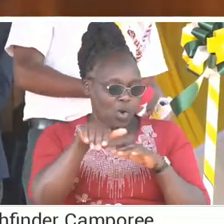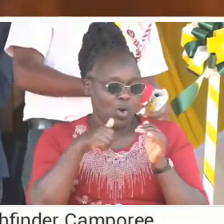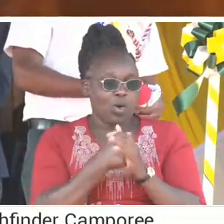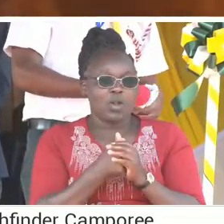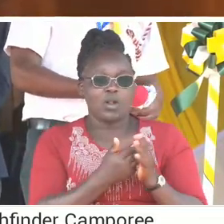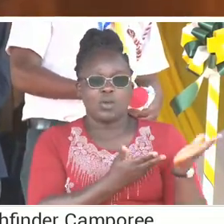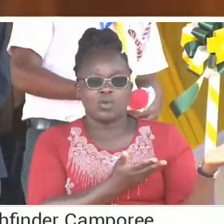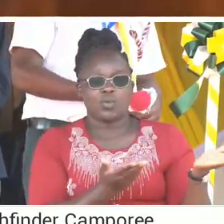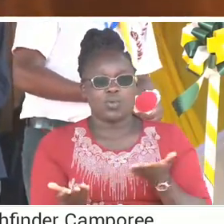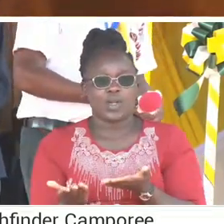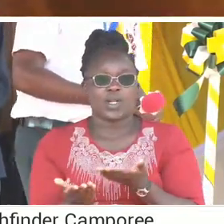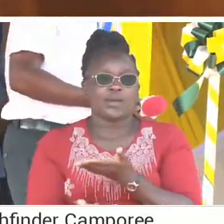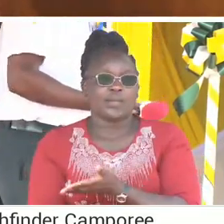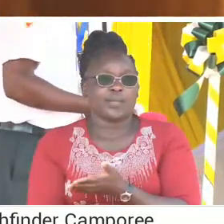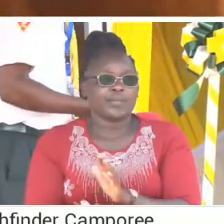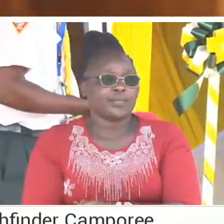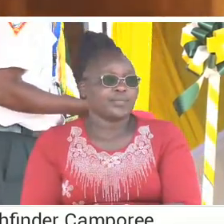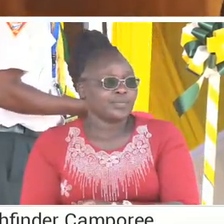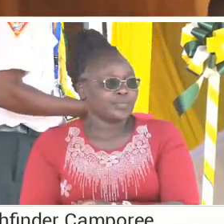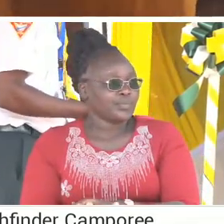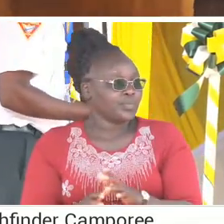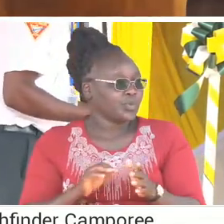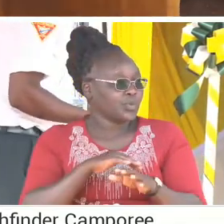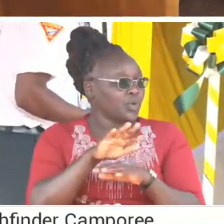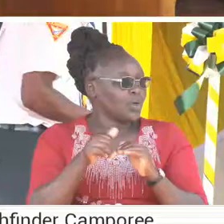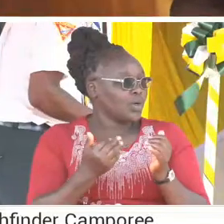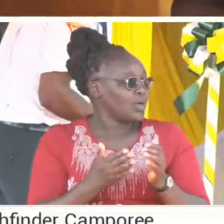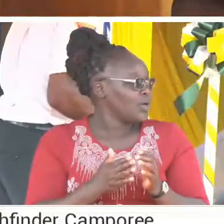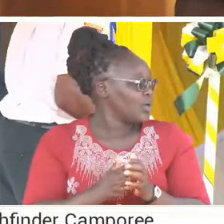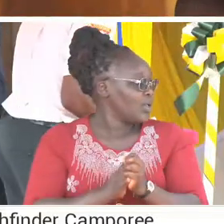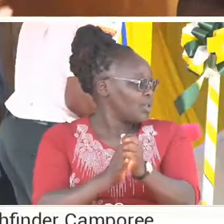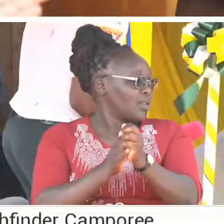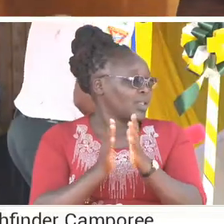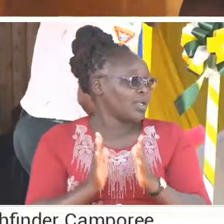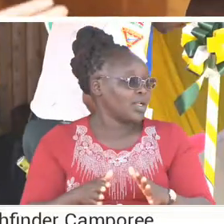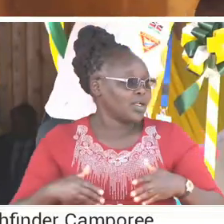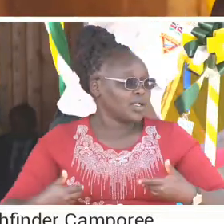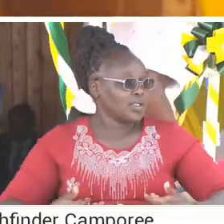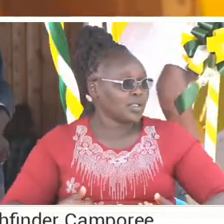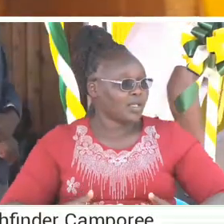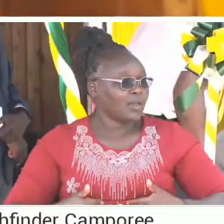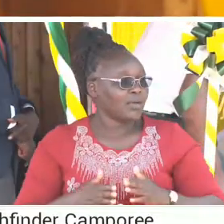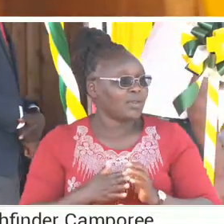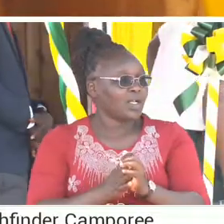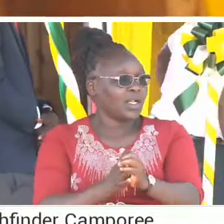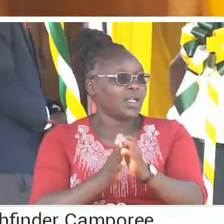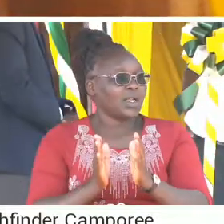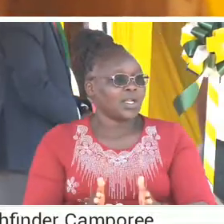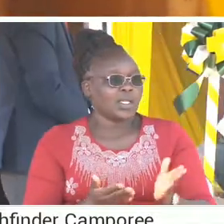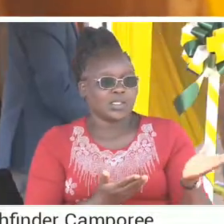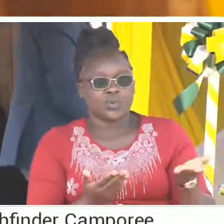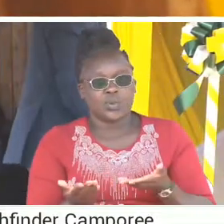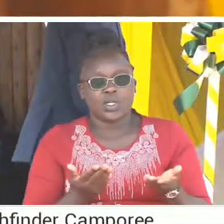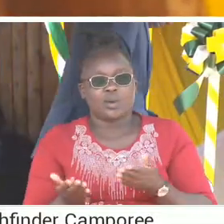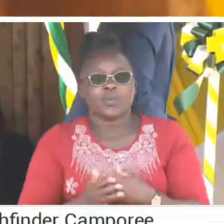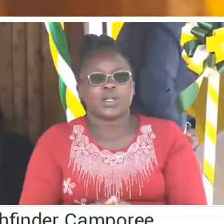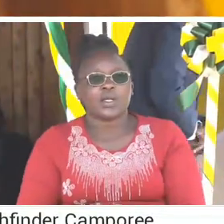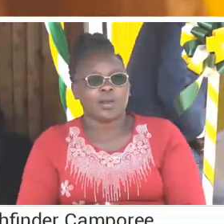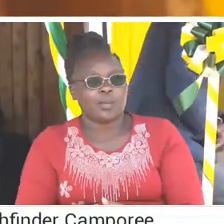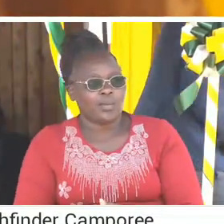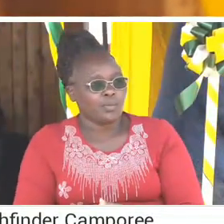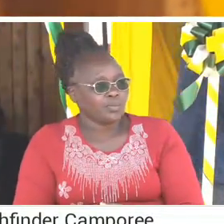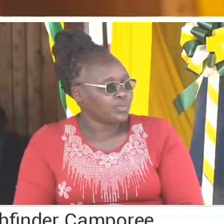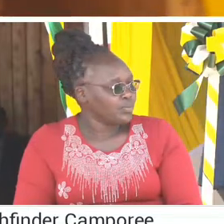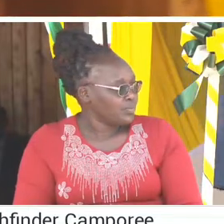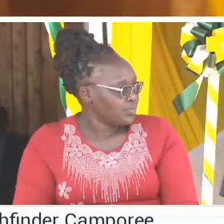mbele. Viongozi wote wa vijana. Tunao executive committee ambayo inaongoza vijana katika West